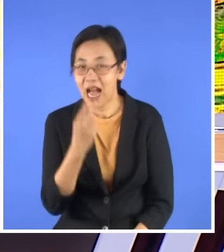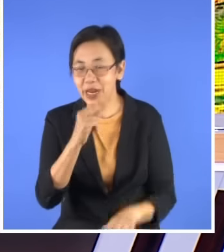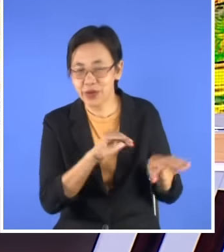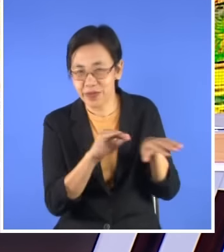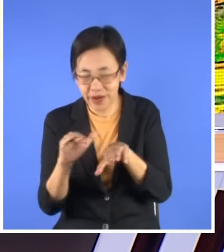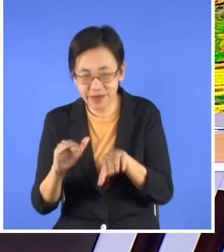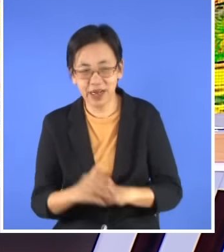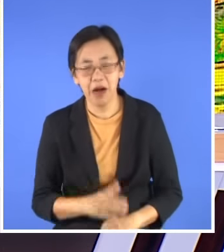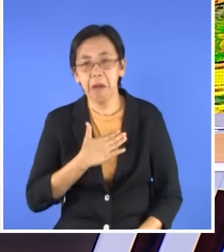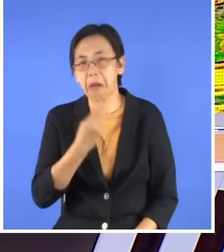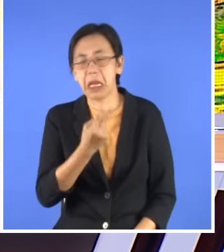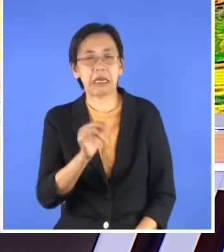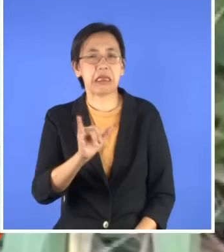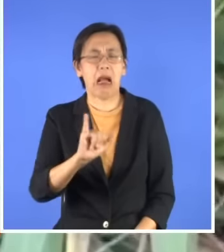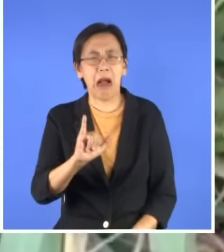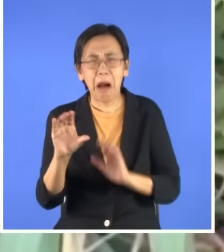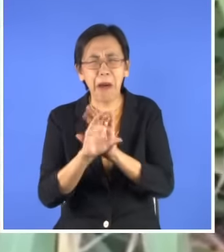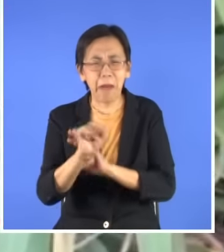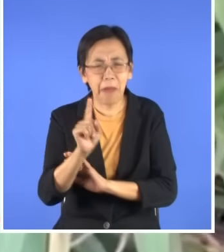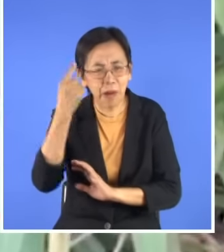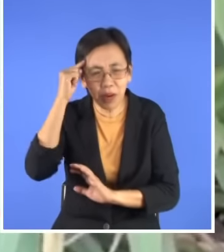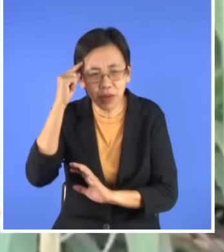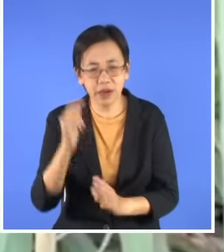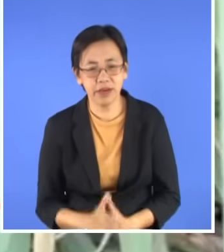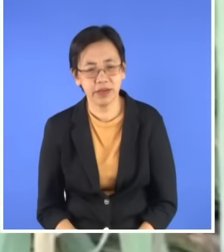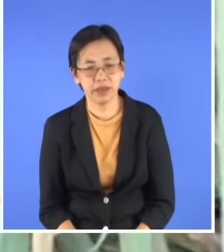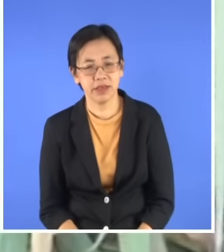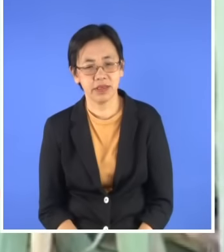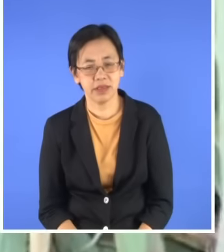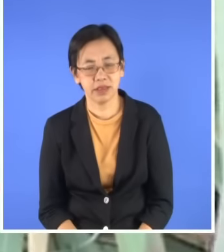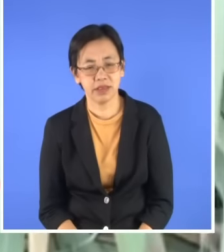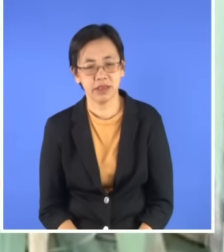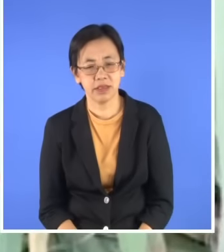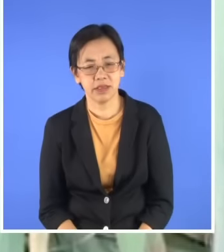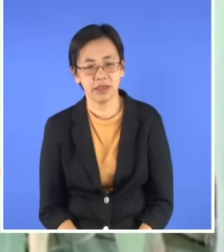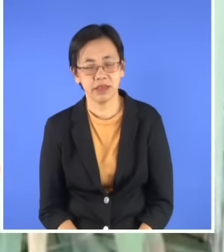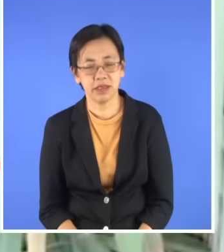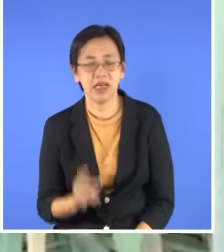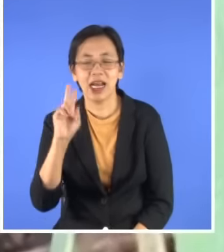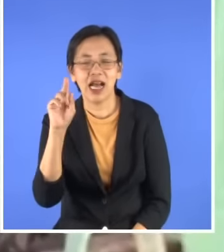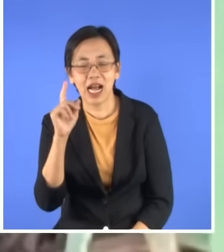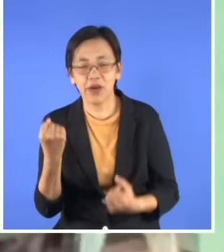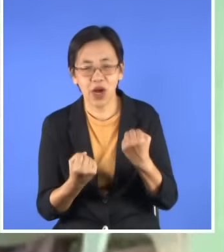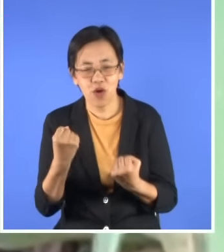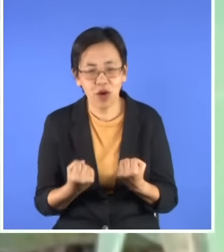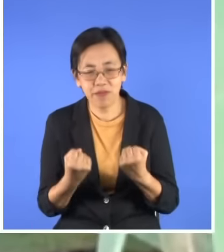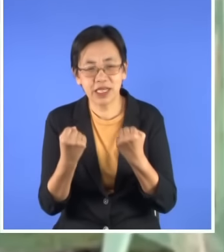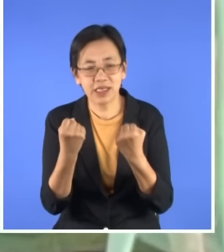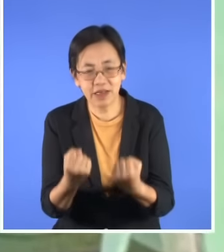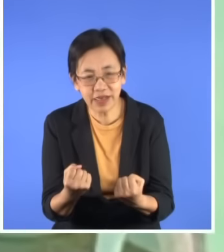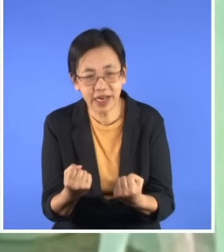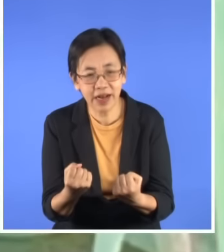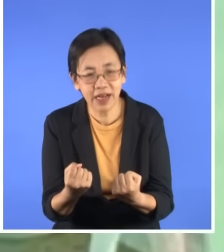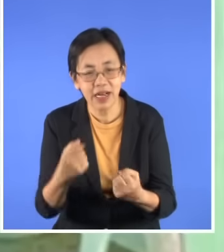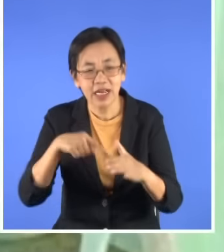ครับผมก็ยังไม่ทราบว่าภาพนี้จะเป็นยังไงนะเอาดูนะขณะที่ผู้สื่อข่าวได้ไปจอดรถบริเวณทางเข้าป่